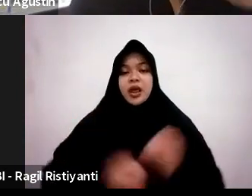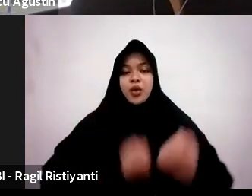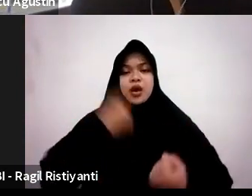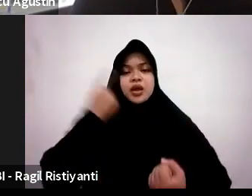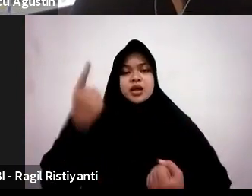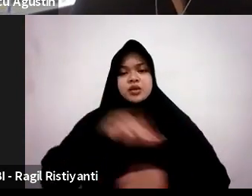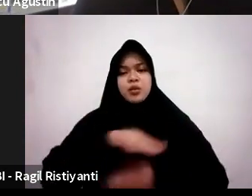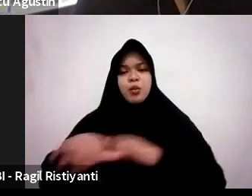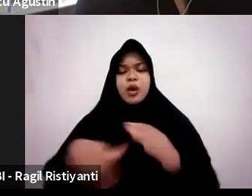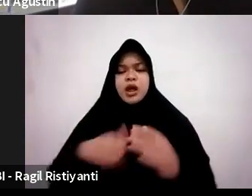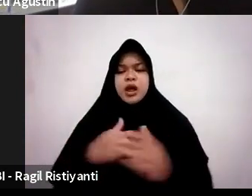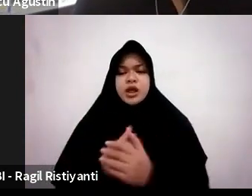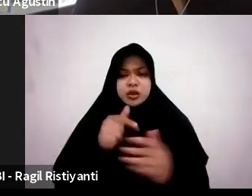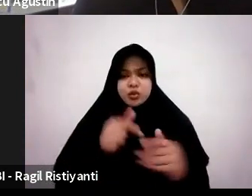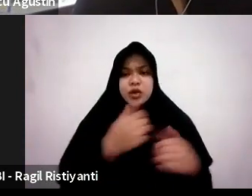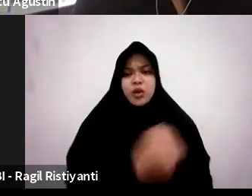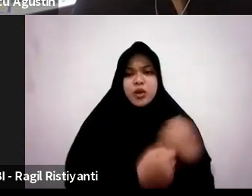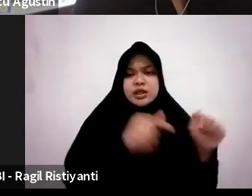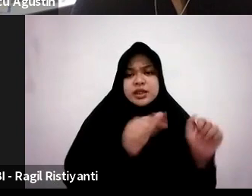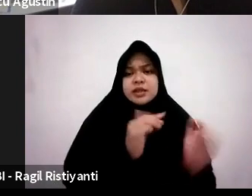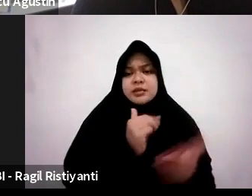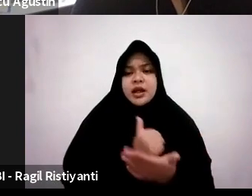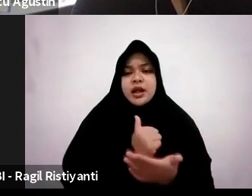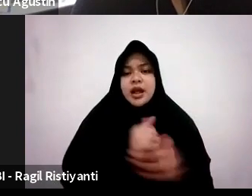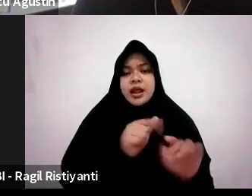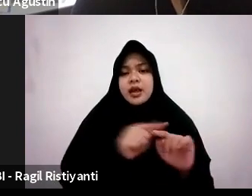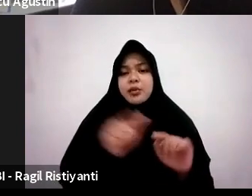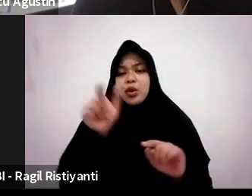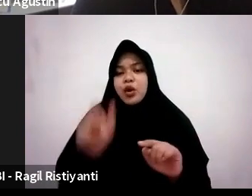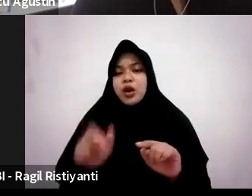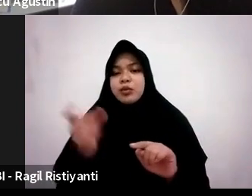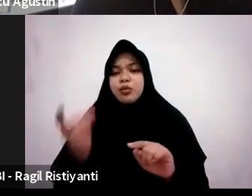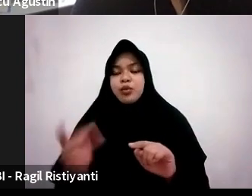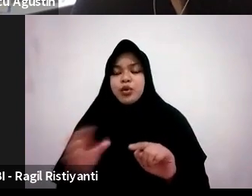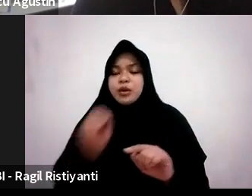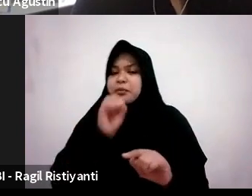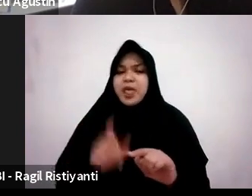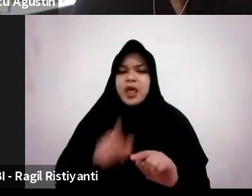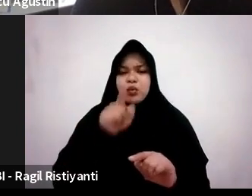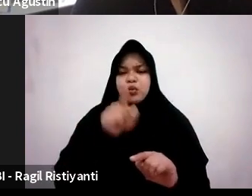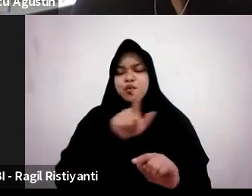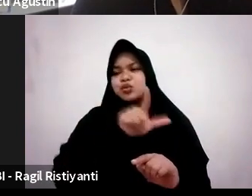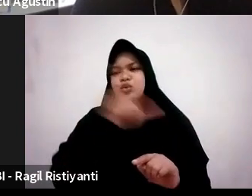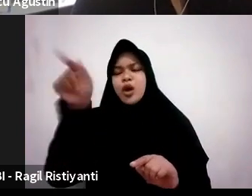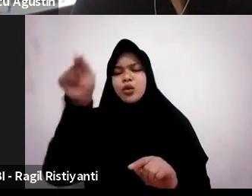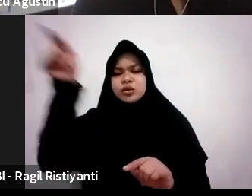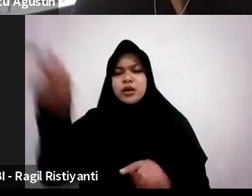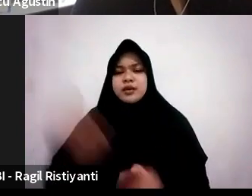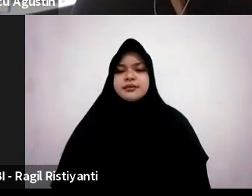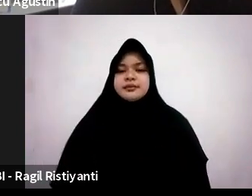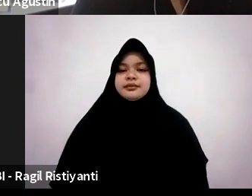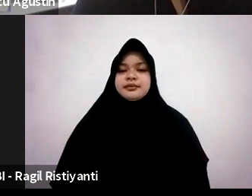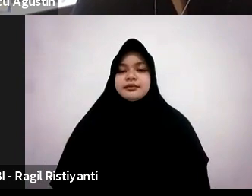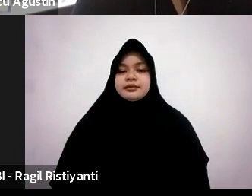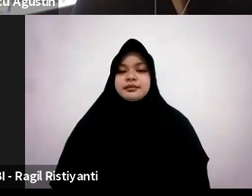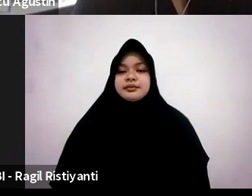hal yang dilakukan di sana semua tadi itu dapat lokal disini sebenarnya Tapi orang udah menjadi Legacy Eh ada